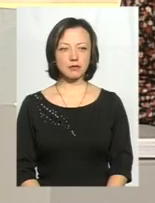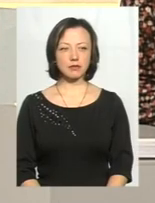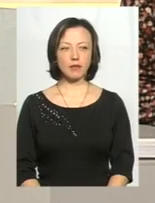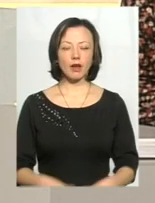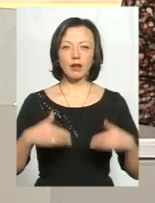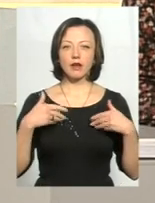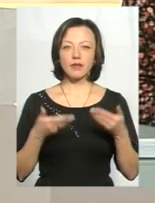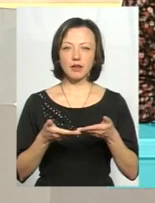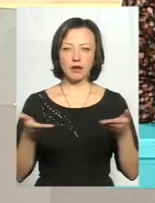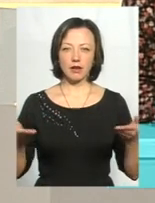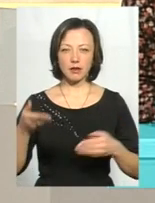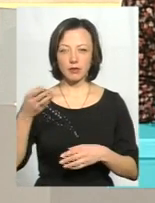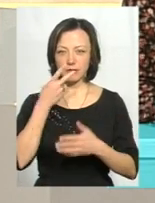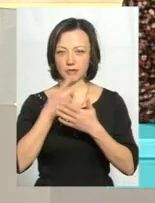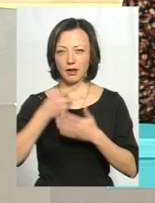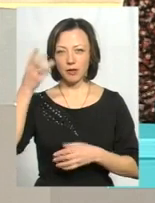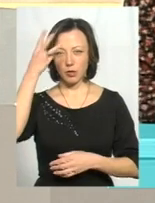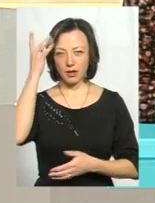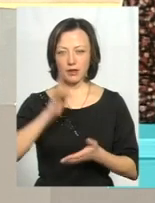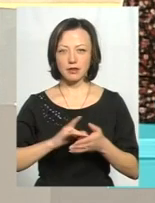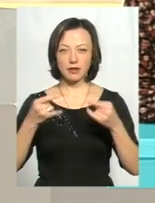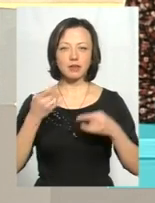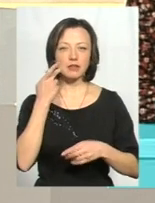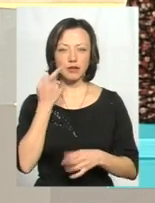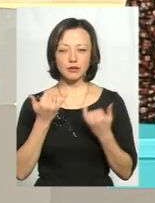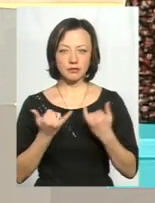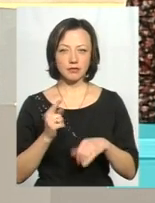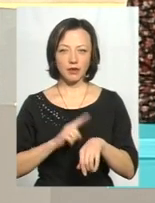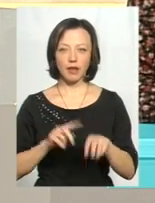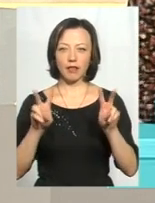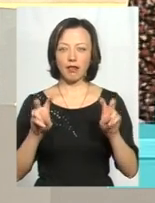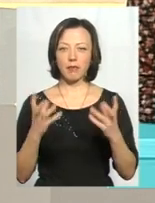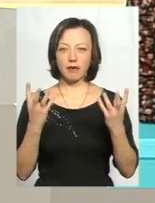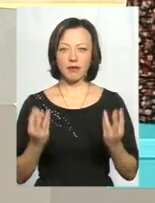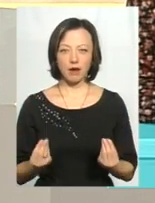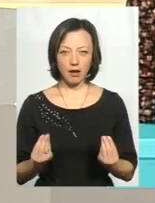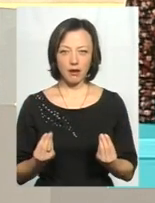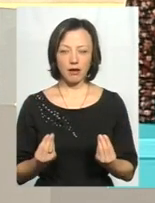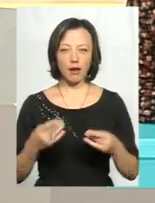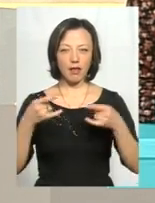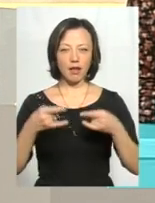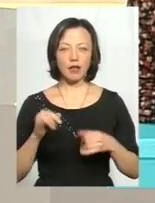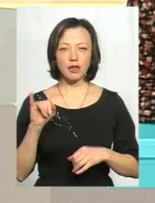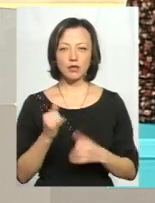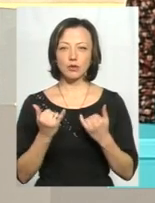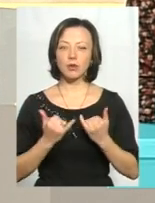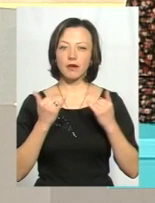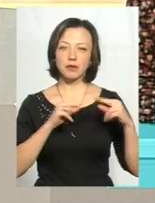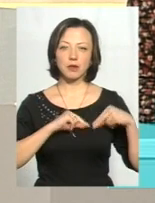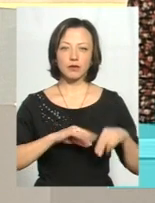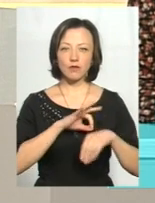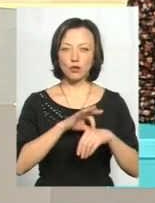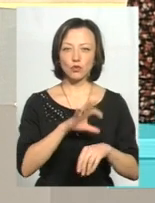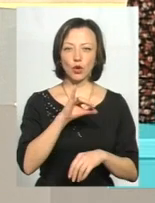Вітання телеглядачам «Поділля Центр». Як завжди, о цій порі тема дня в ефірі каналу. І сьогодні для вас у студії